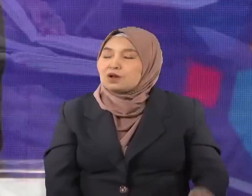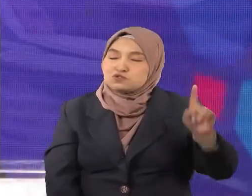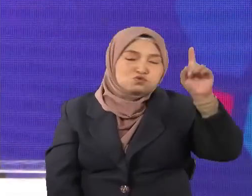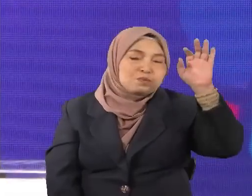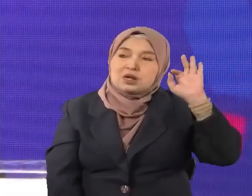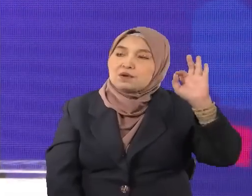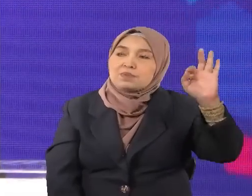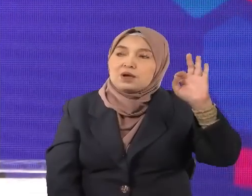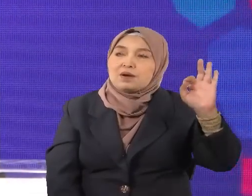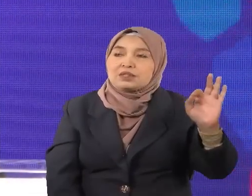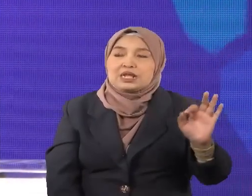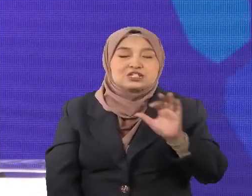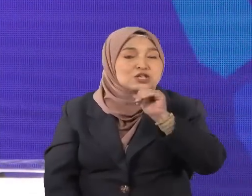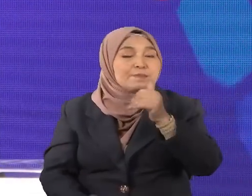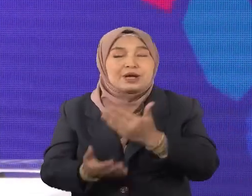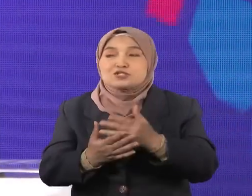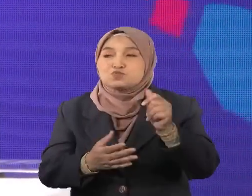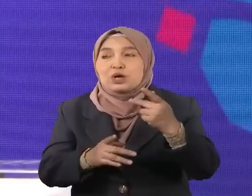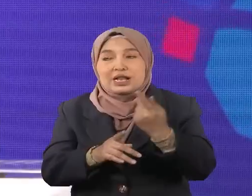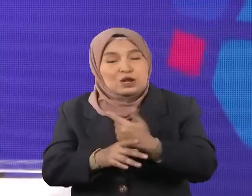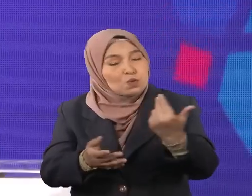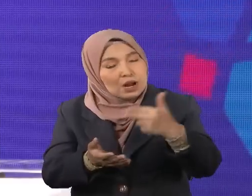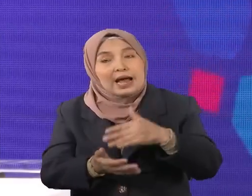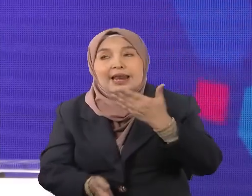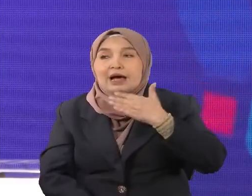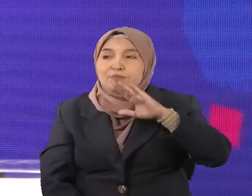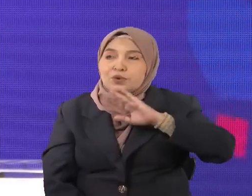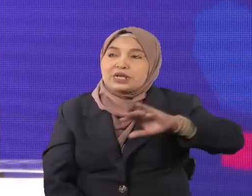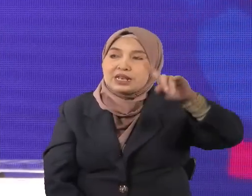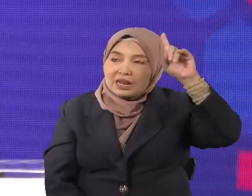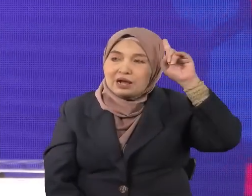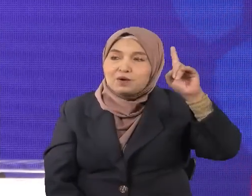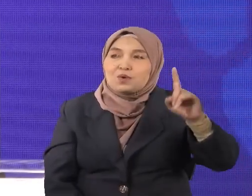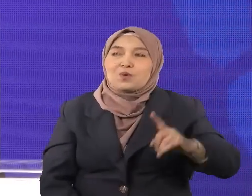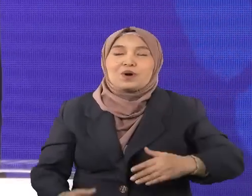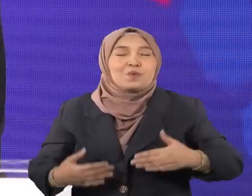Subhanallah. Baru tak sampai 10 kali ulang. Alhamdulillah.